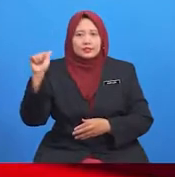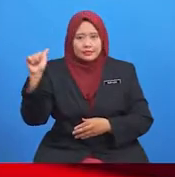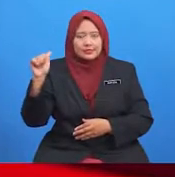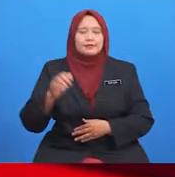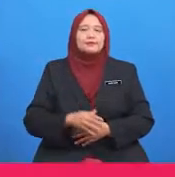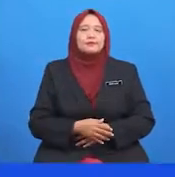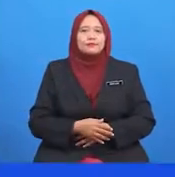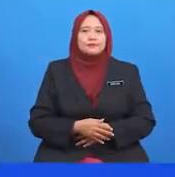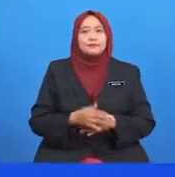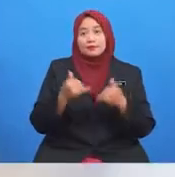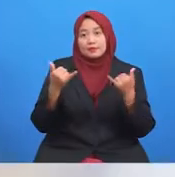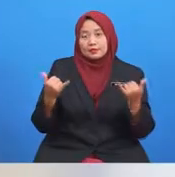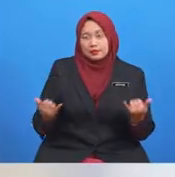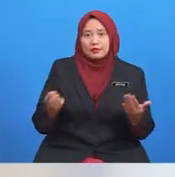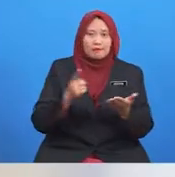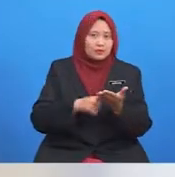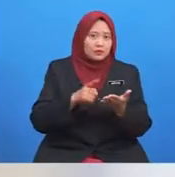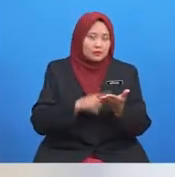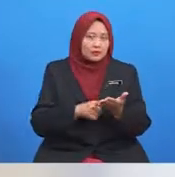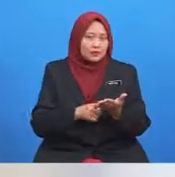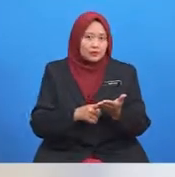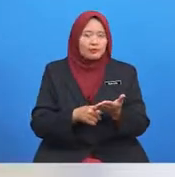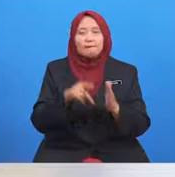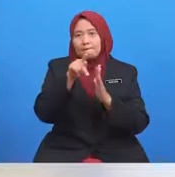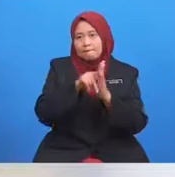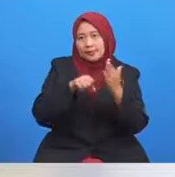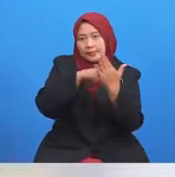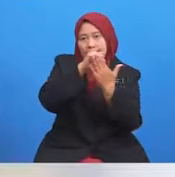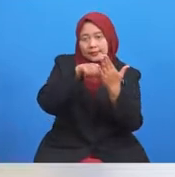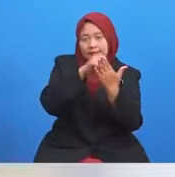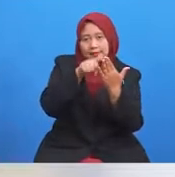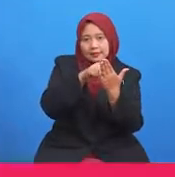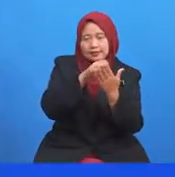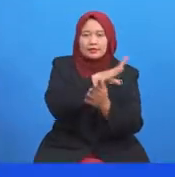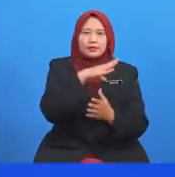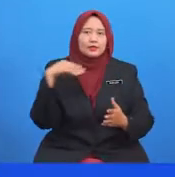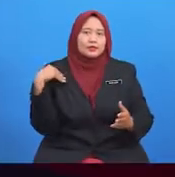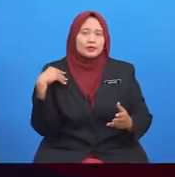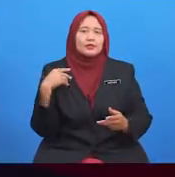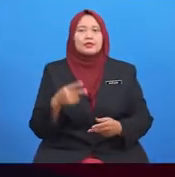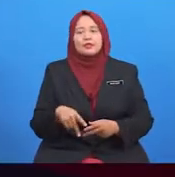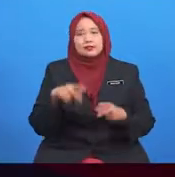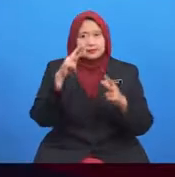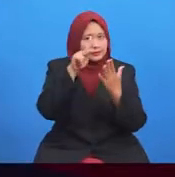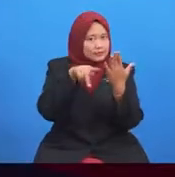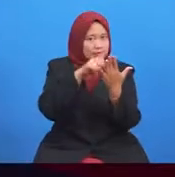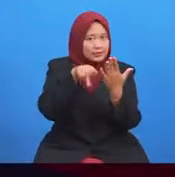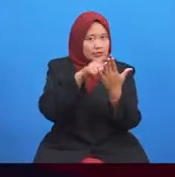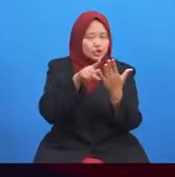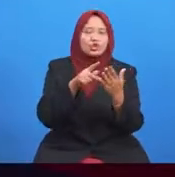tentang tajuk penyelidikan dan kajian produk. Baiklah.